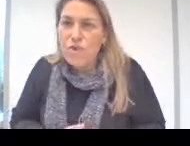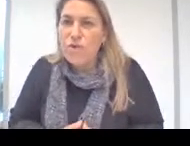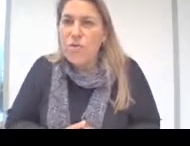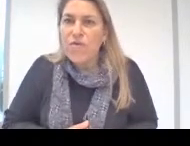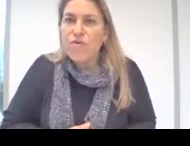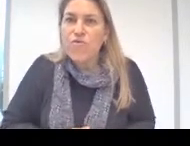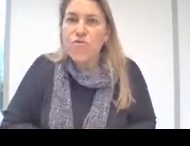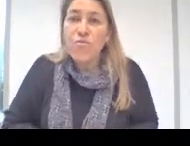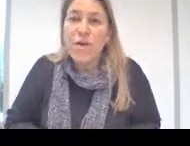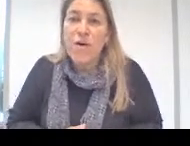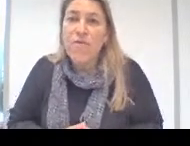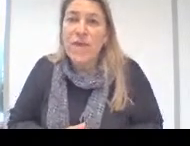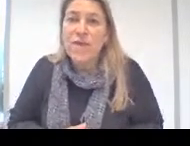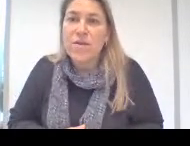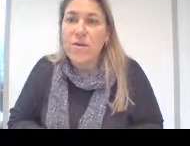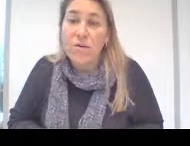nous livre une réflexion sur